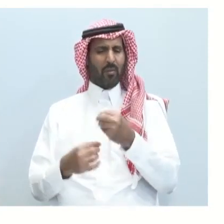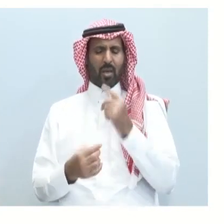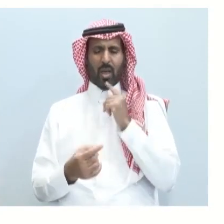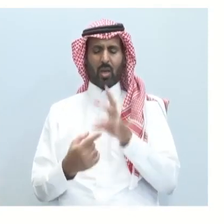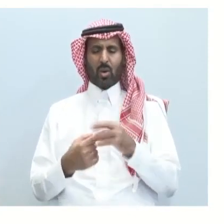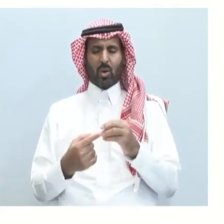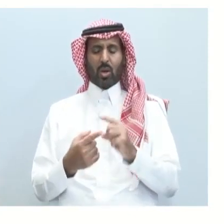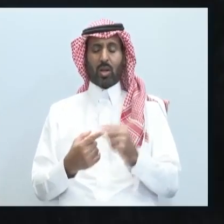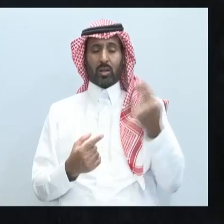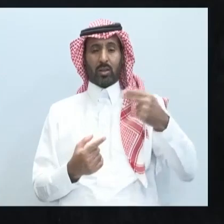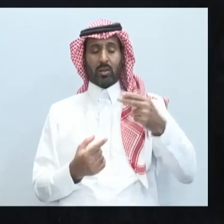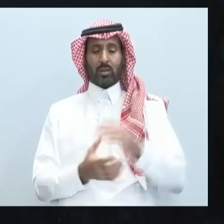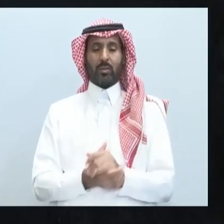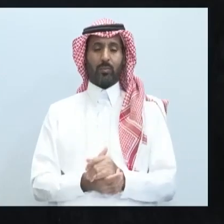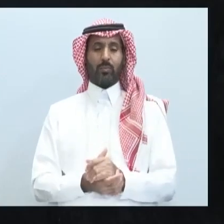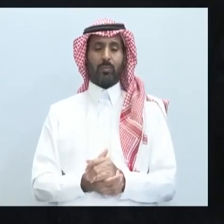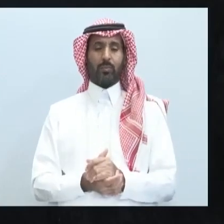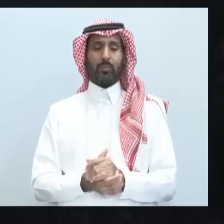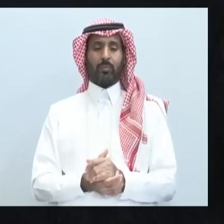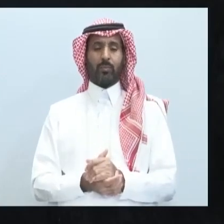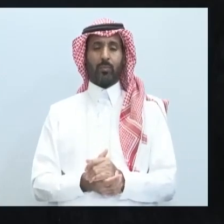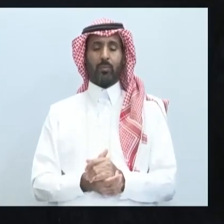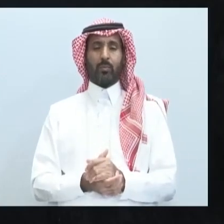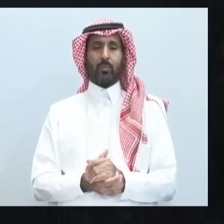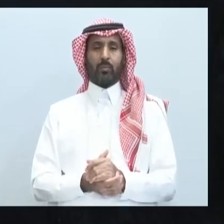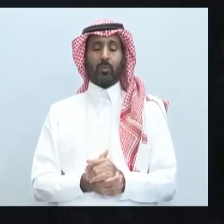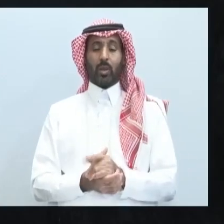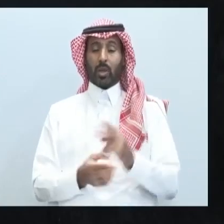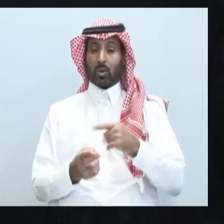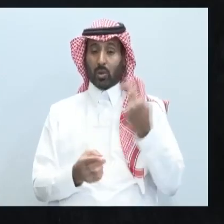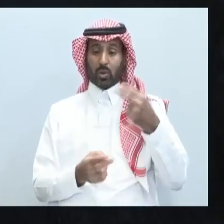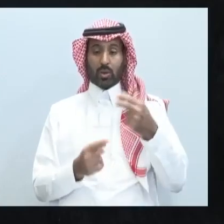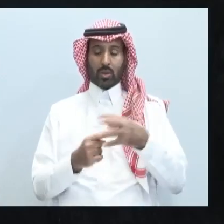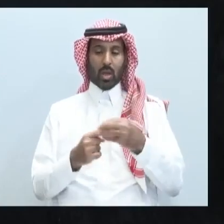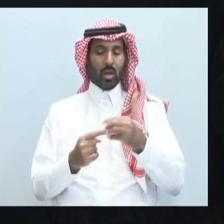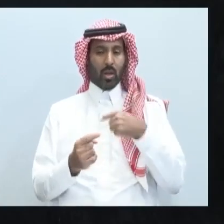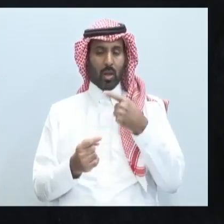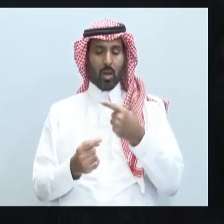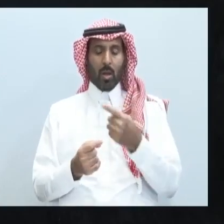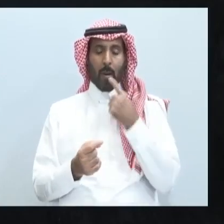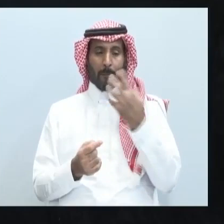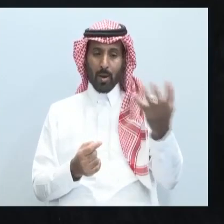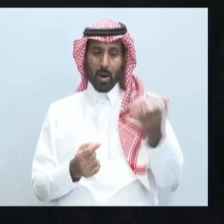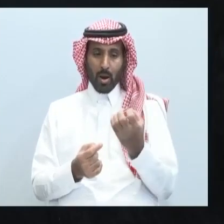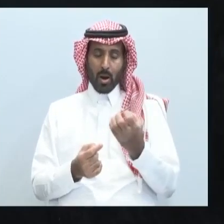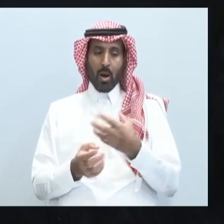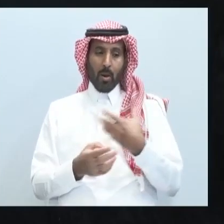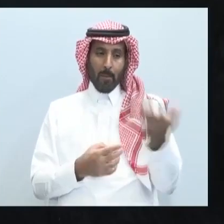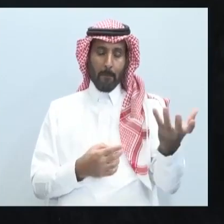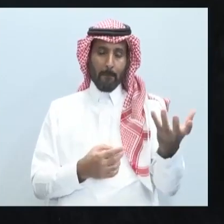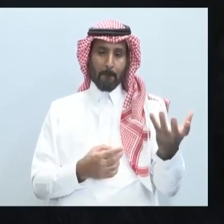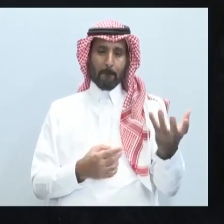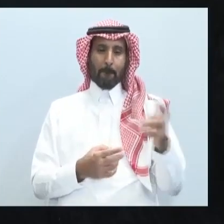لاحظ انه لما تعرفنا على لوس ما ذكرنا ما جبنا طاري الايون الهيدروجي نهائيا وانما تكلمنا عن الاستقبال او المنح لمين